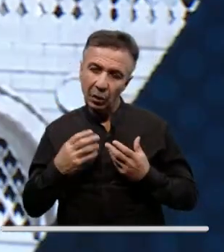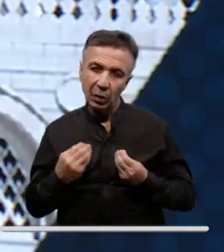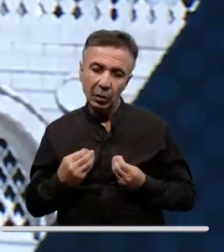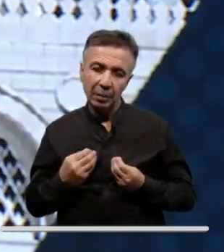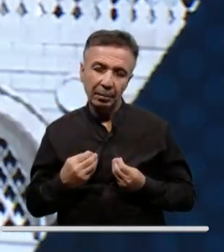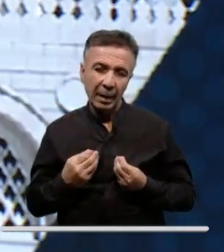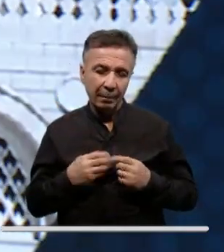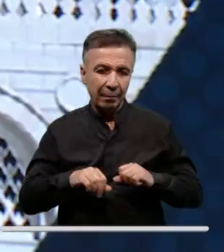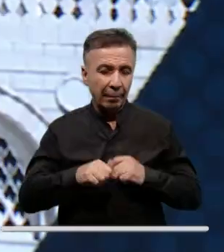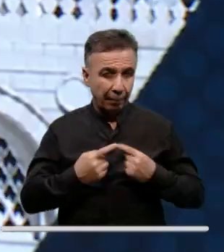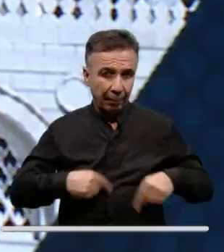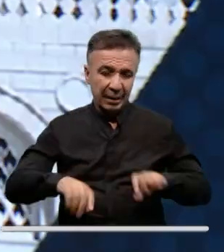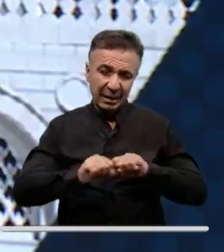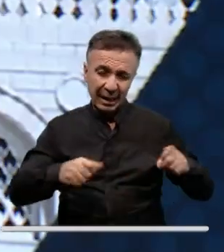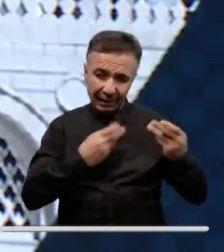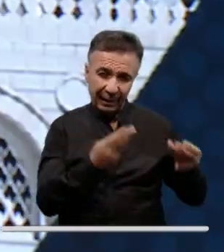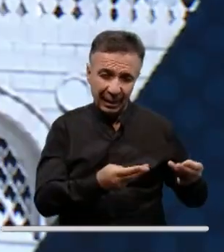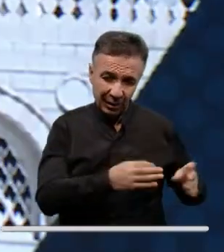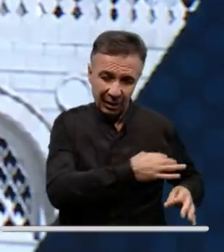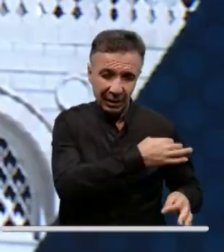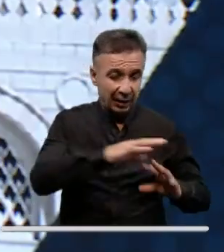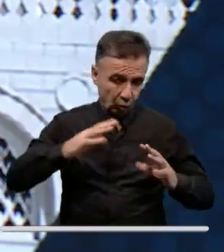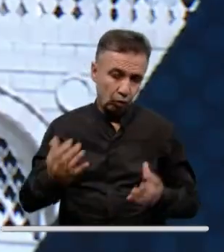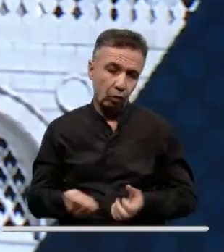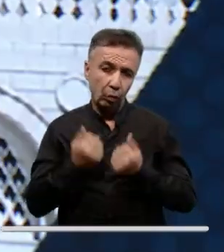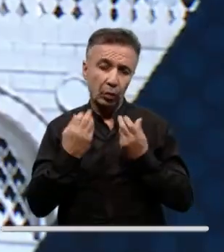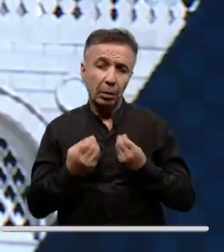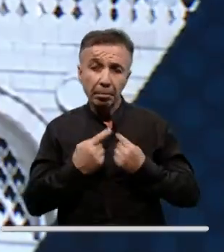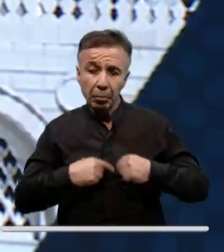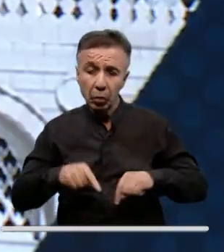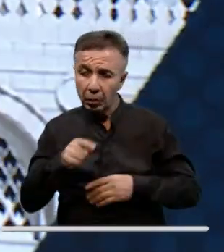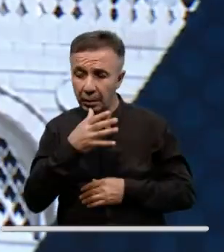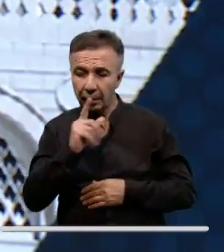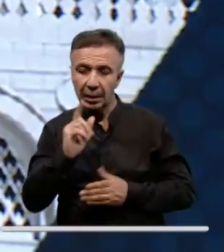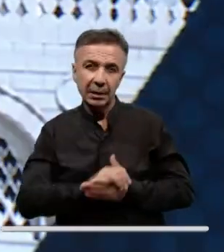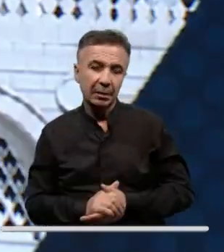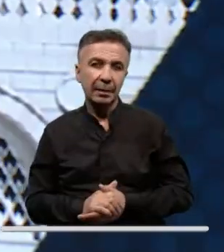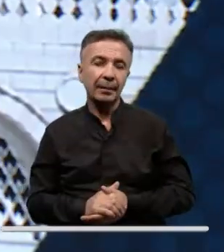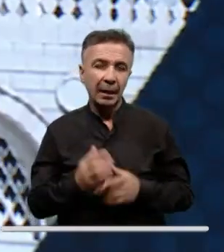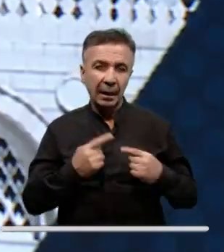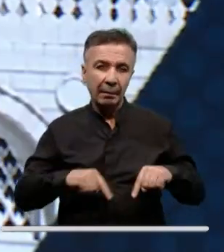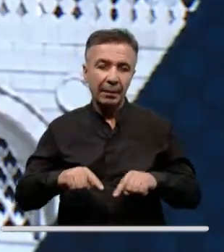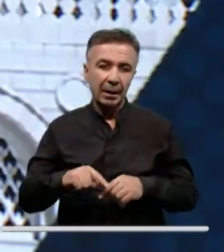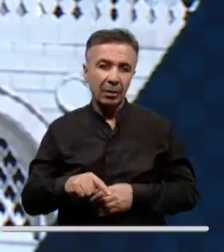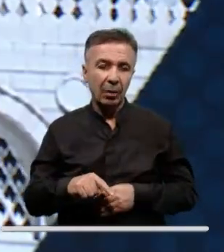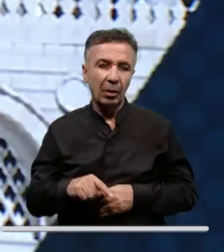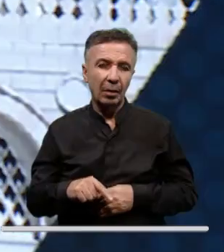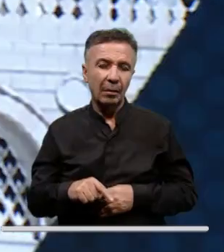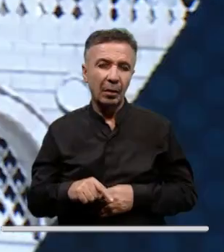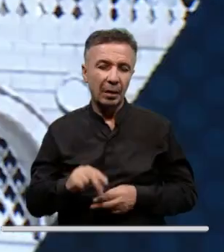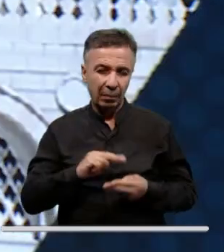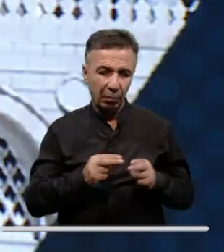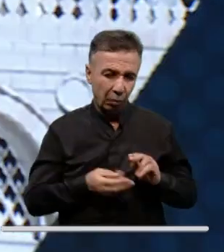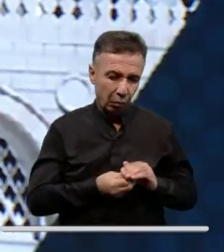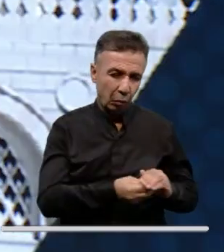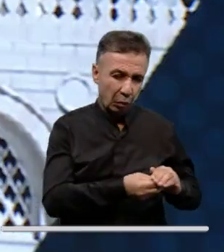isteyenlerden kurtulmuş oluruz şunu bilelim ki biz onlara yaklaşmadı onlar